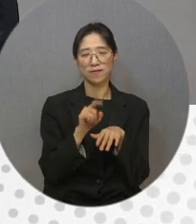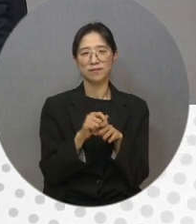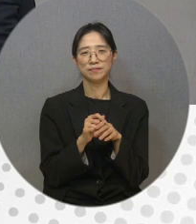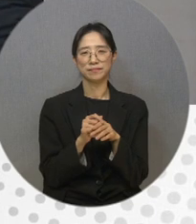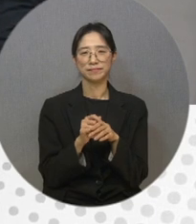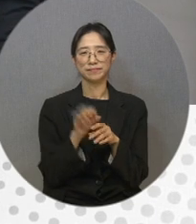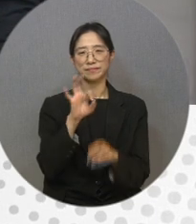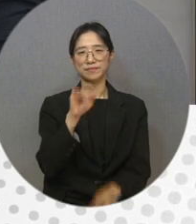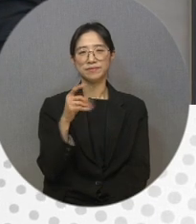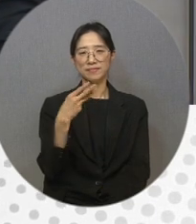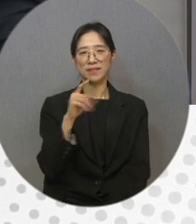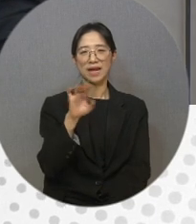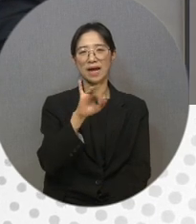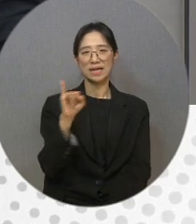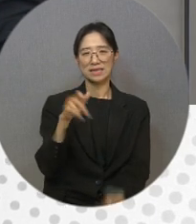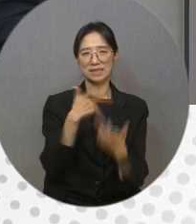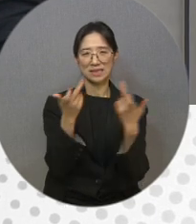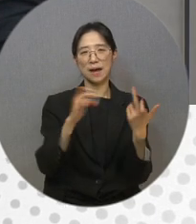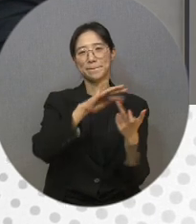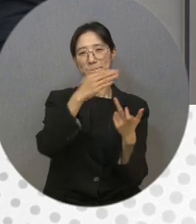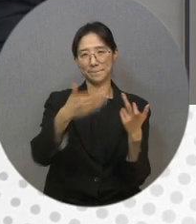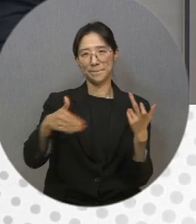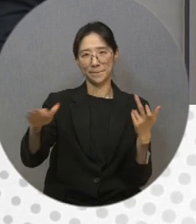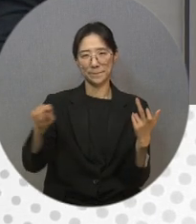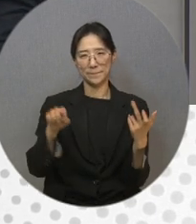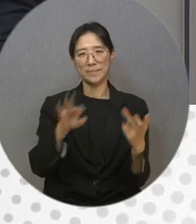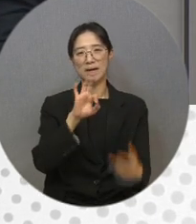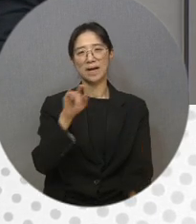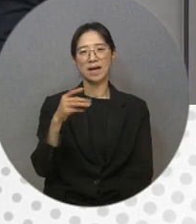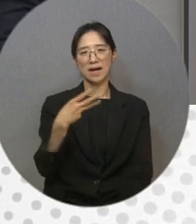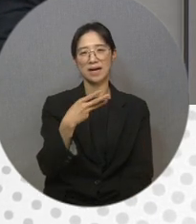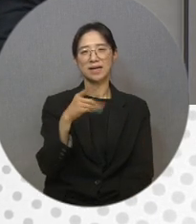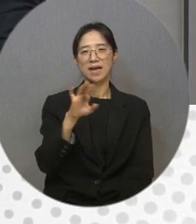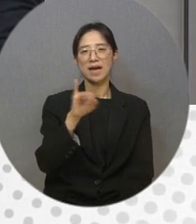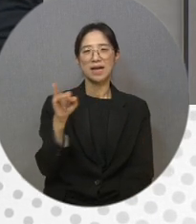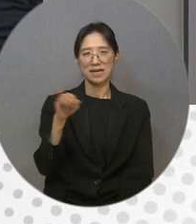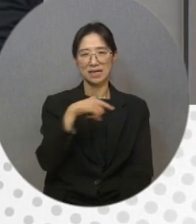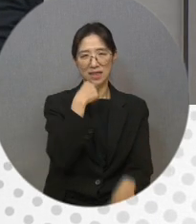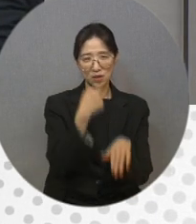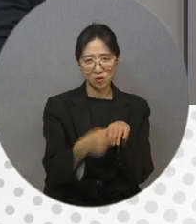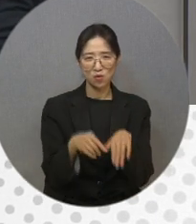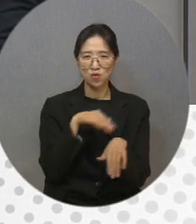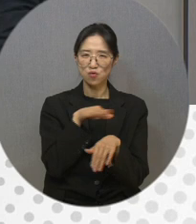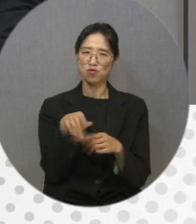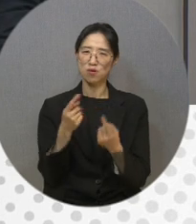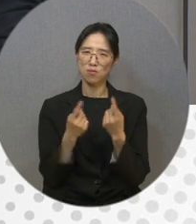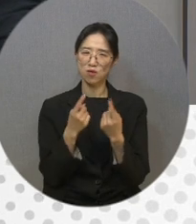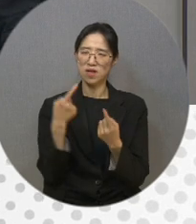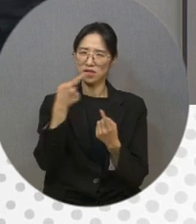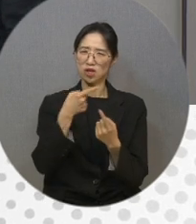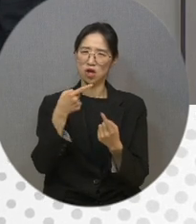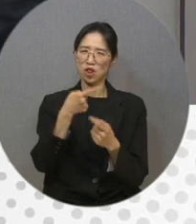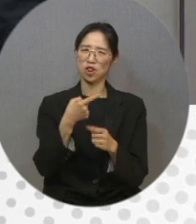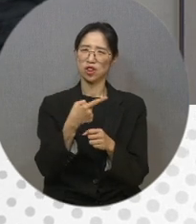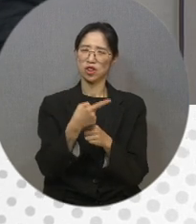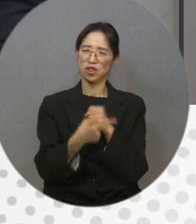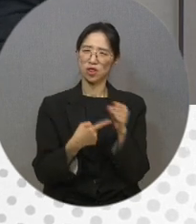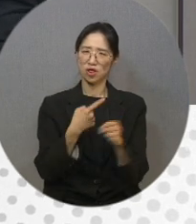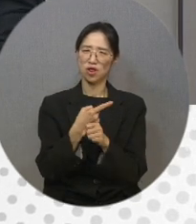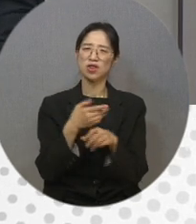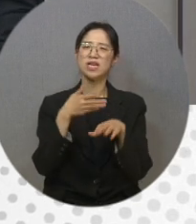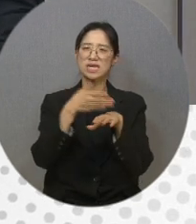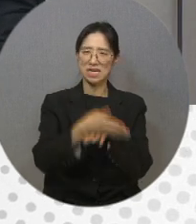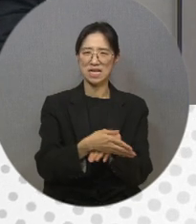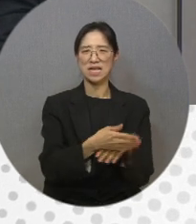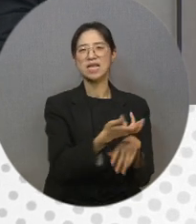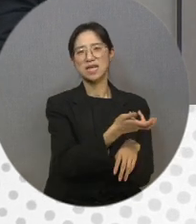이 알타이 산맥에 있는 부여 알타이족이 우리보다 조금 약 1000년 늦게 이동을 하는데